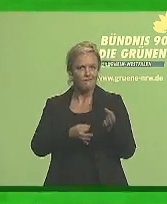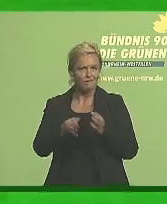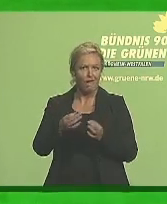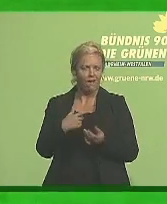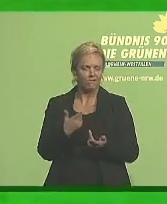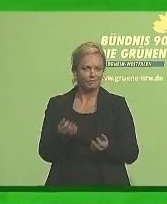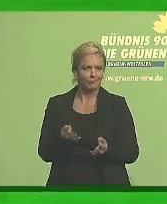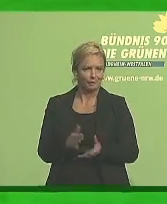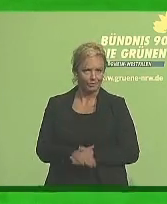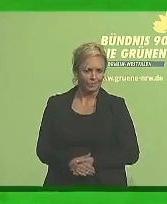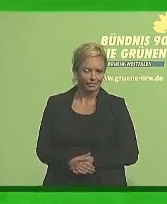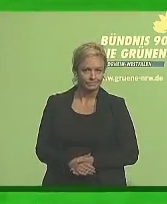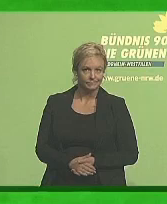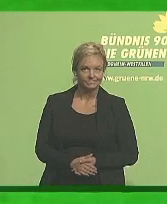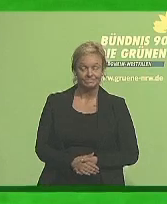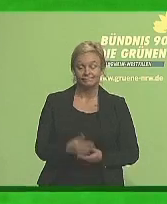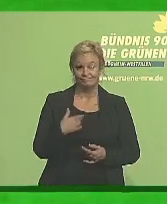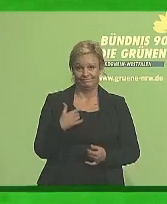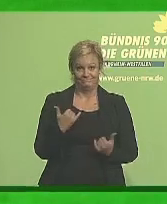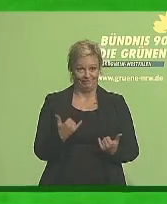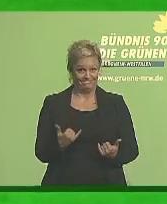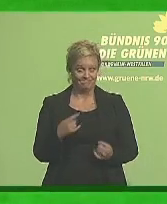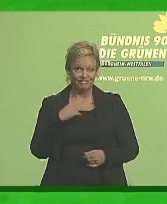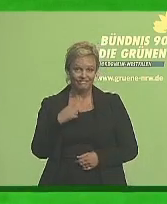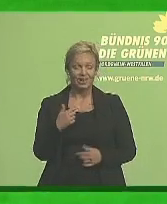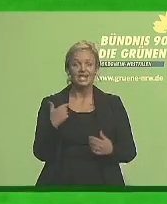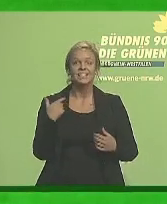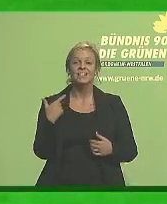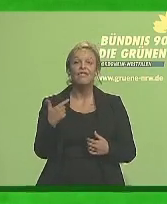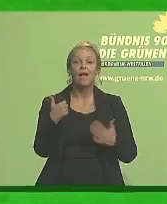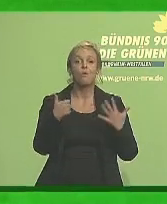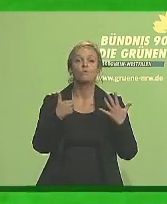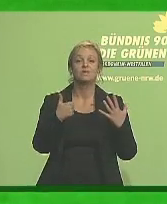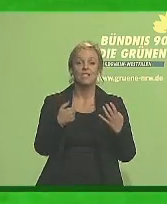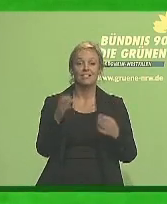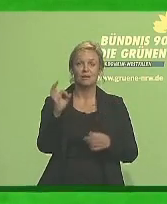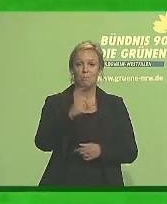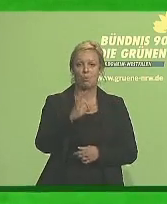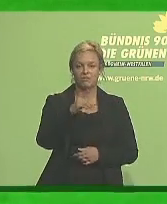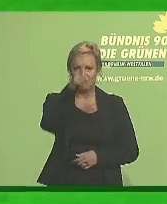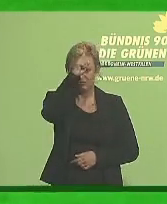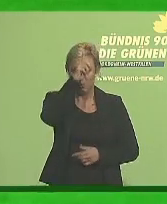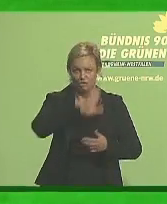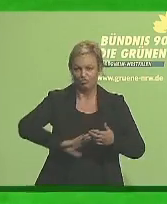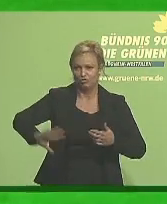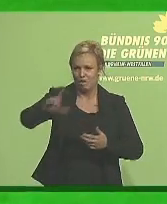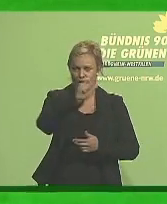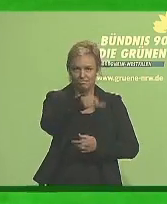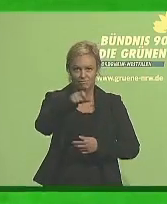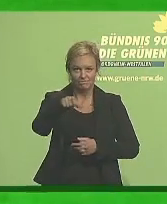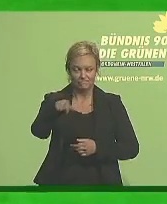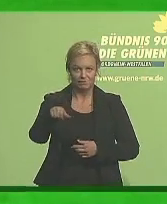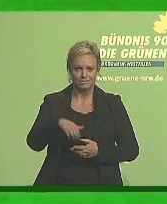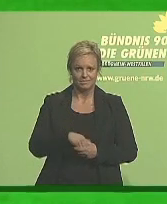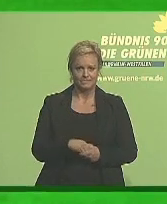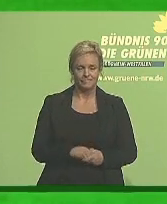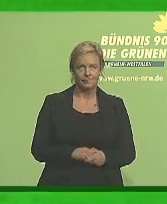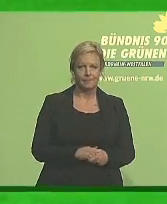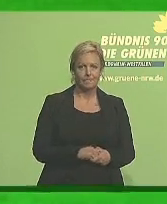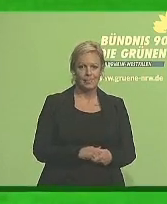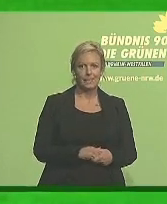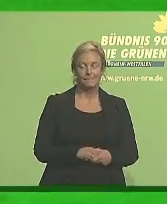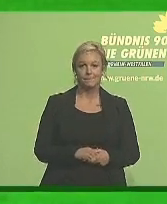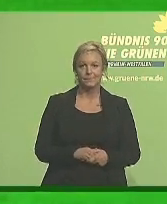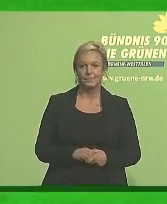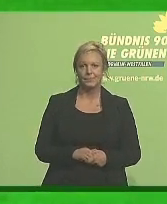Und ich kann nur sagen, wenn 62% der Deutschen sagen, so wie Oliver das eben noch mal erklärt